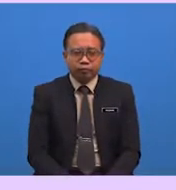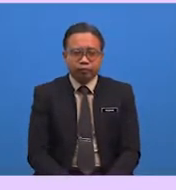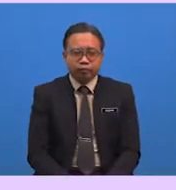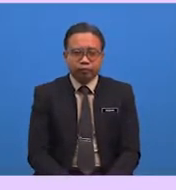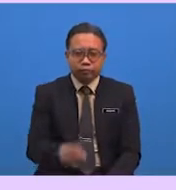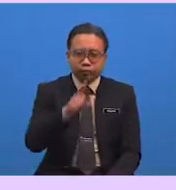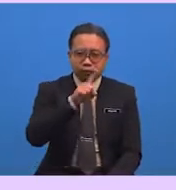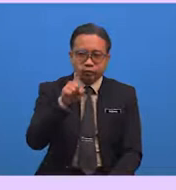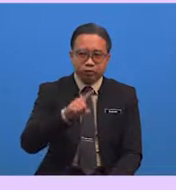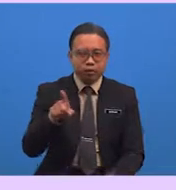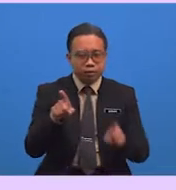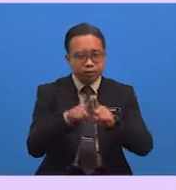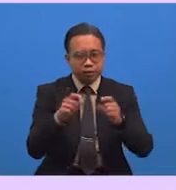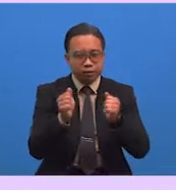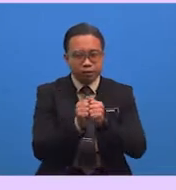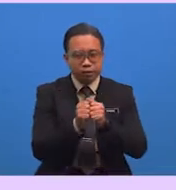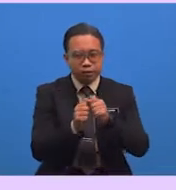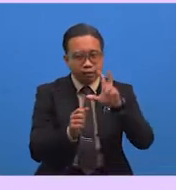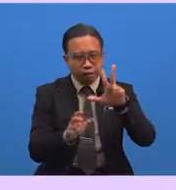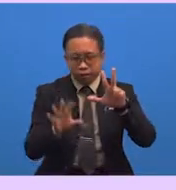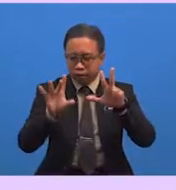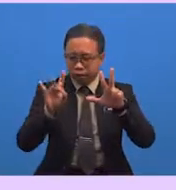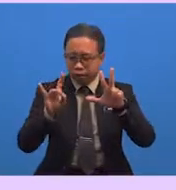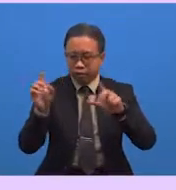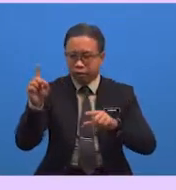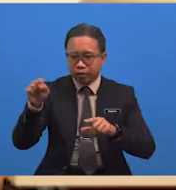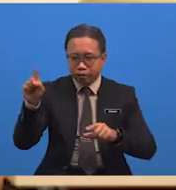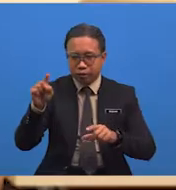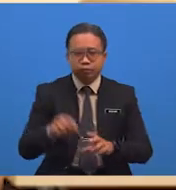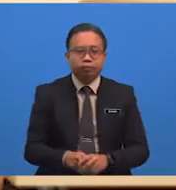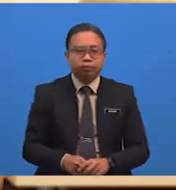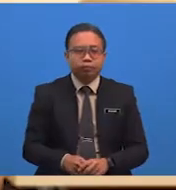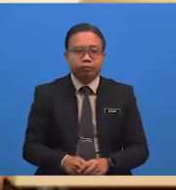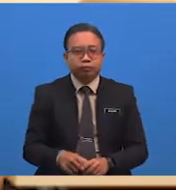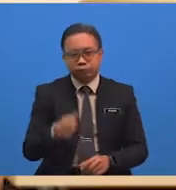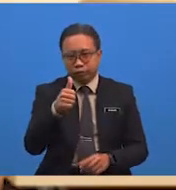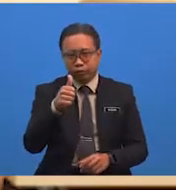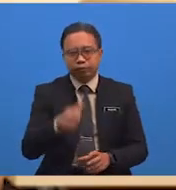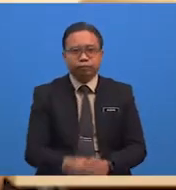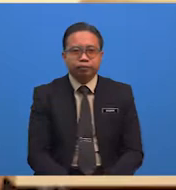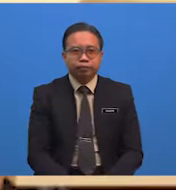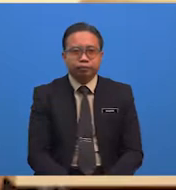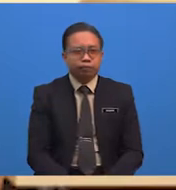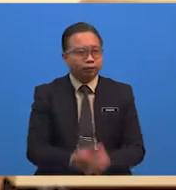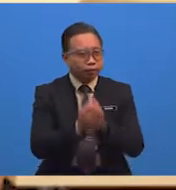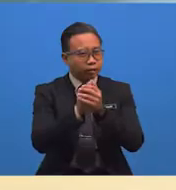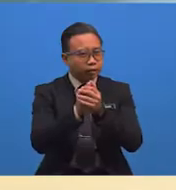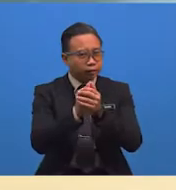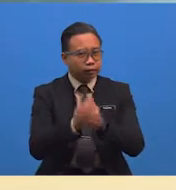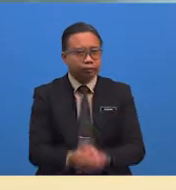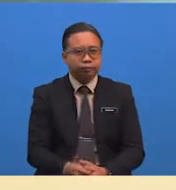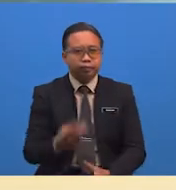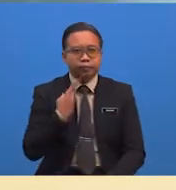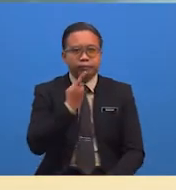Z sama dengan 38 darjah. Cubaan yang bagus. Tahniah.